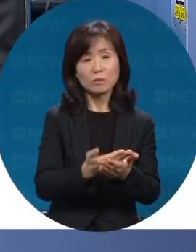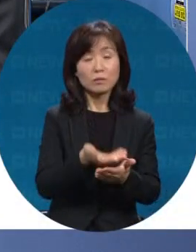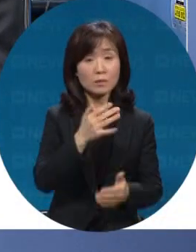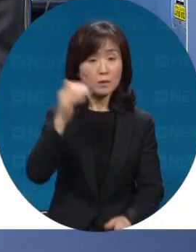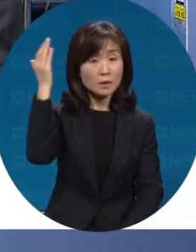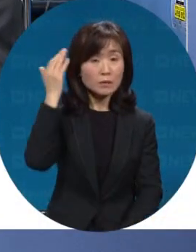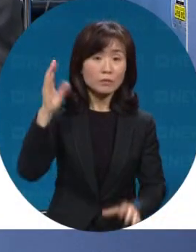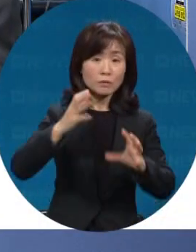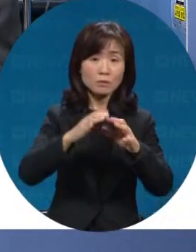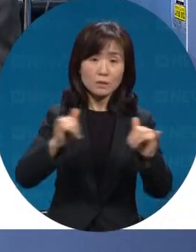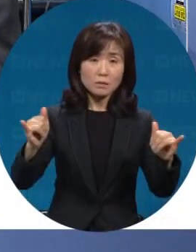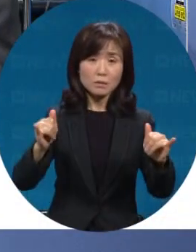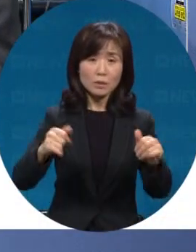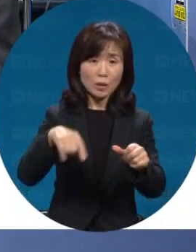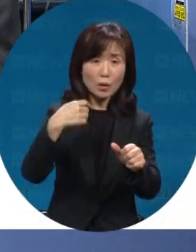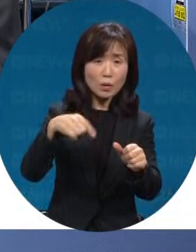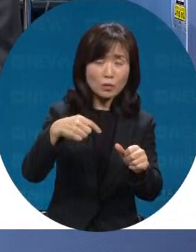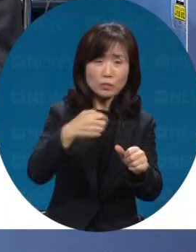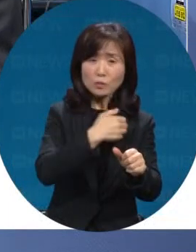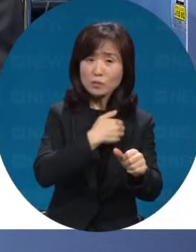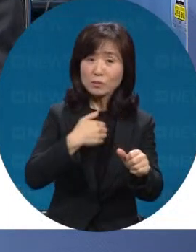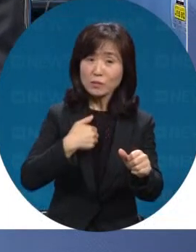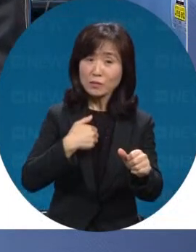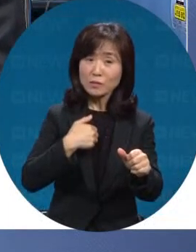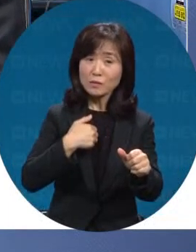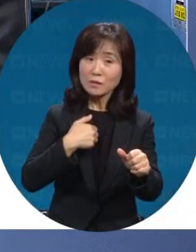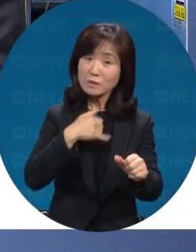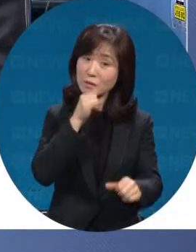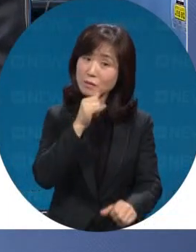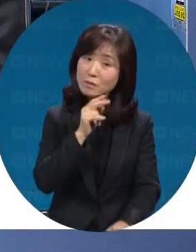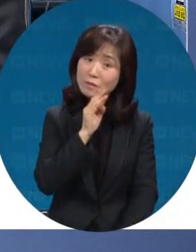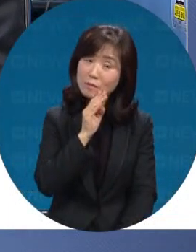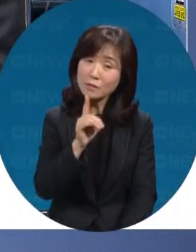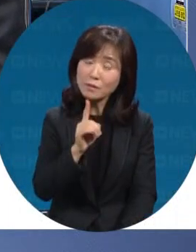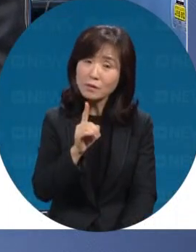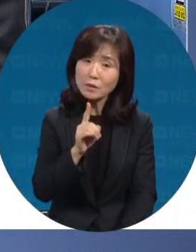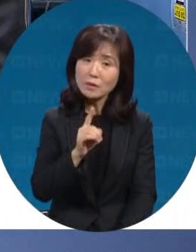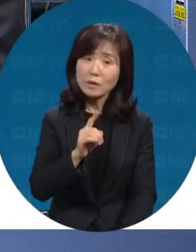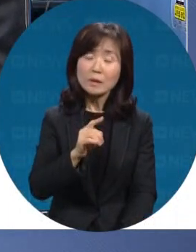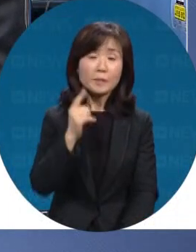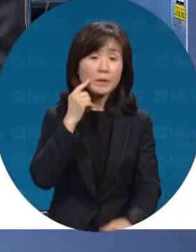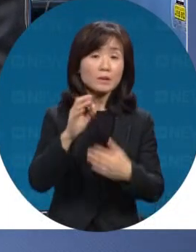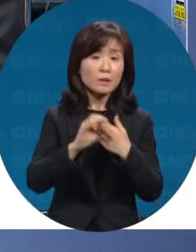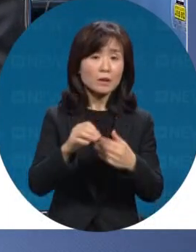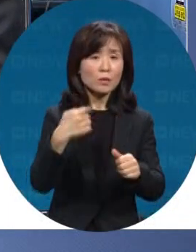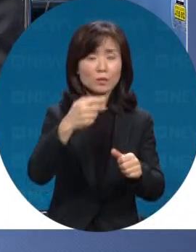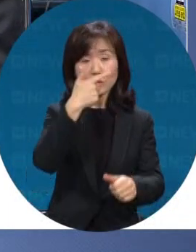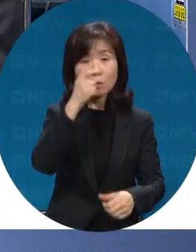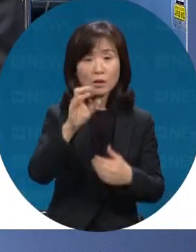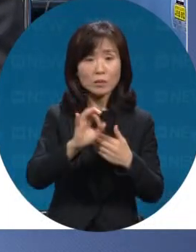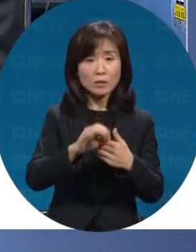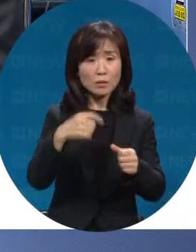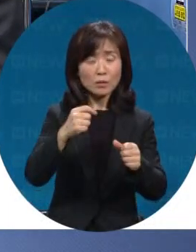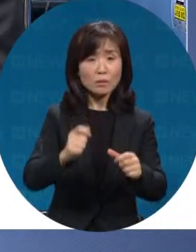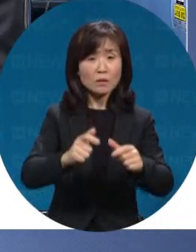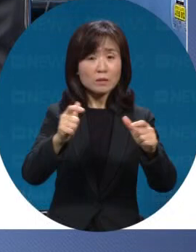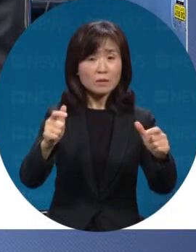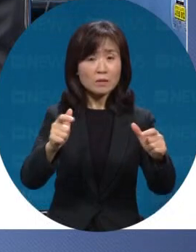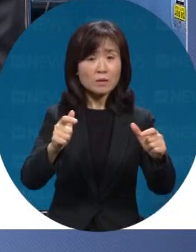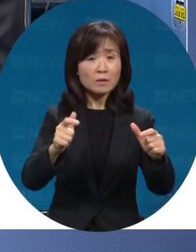대한민국 국민들은 충분히 교육을 받고 있다고 생각하시는지요? 혹시 부족하다면 우리가 어떻게 교육을 확대해 나가면